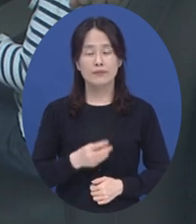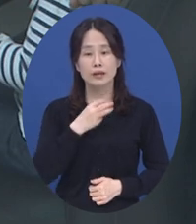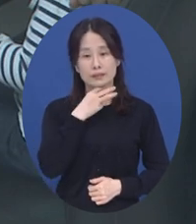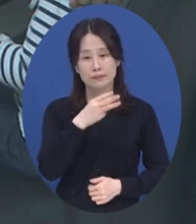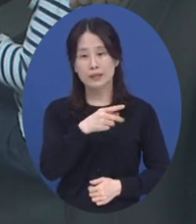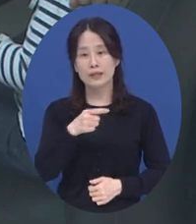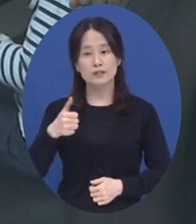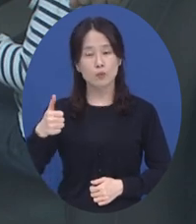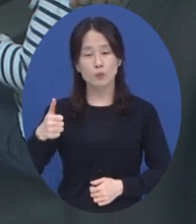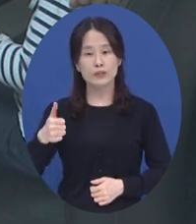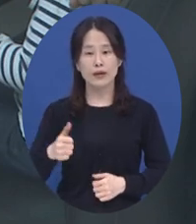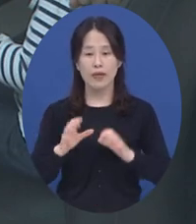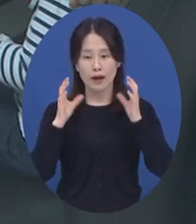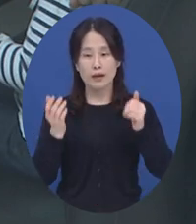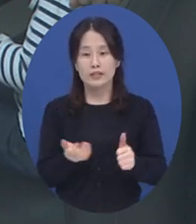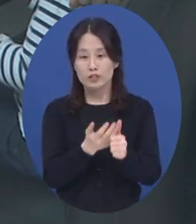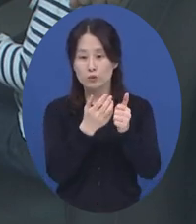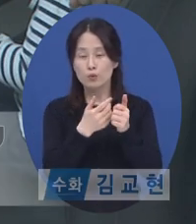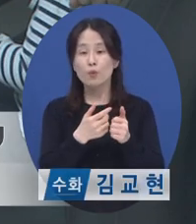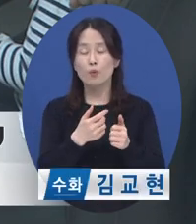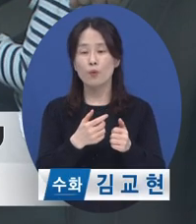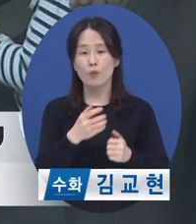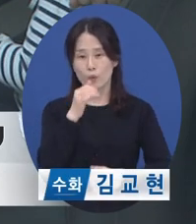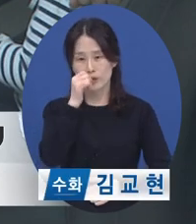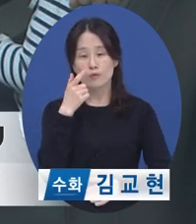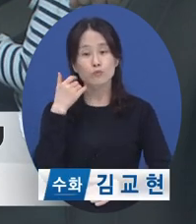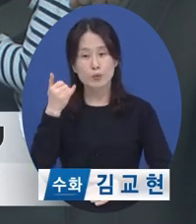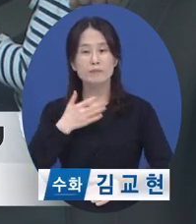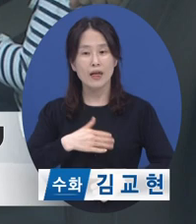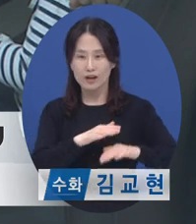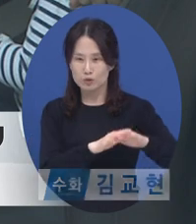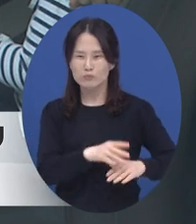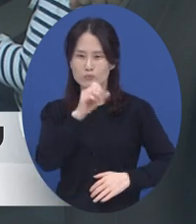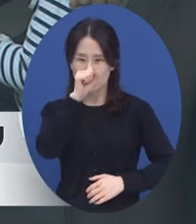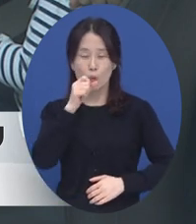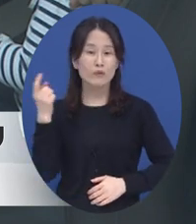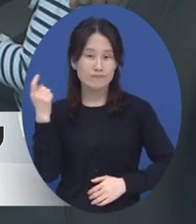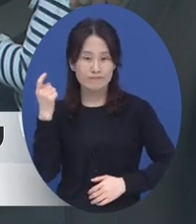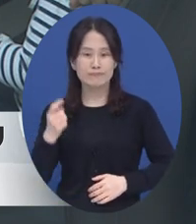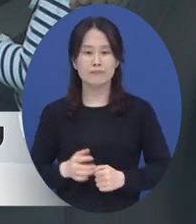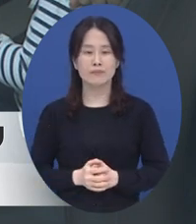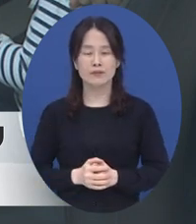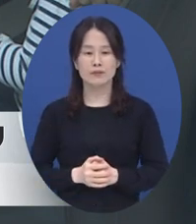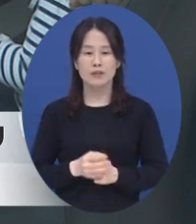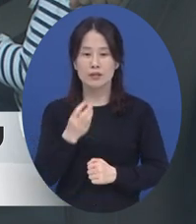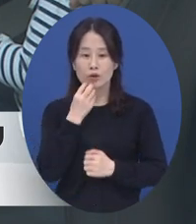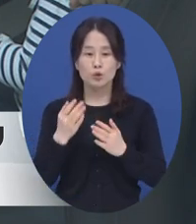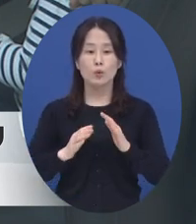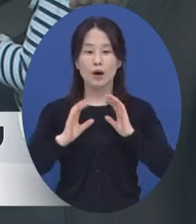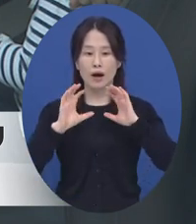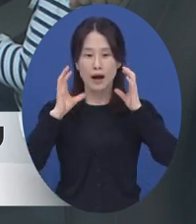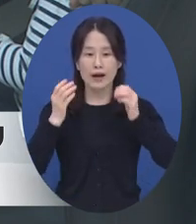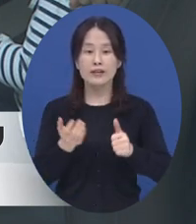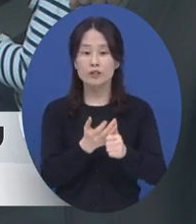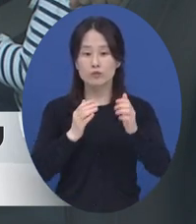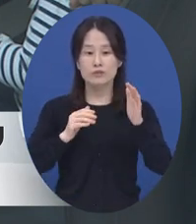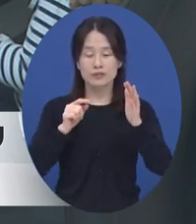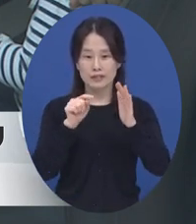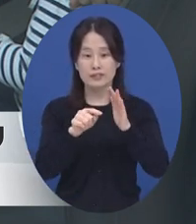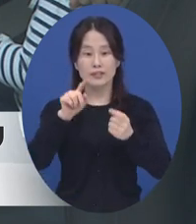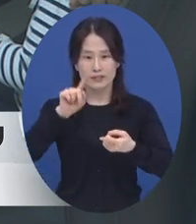만 3세에서 5세 아이를 키우고 있는 부모님들이 알아두시면 좋은 소식입니다 경기도가 유아 가정을 대상으로 찾아가는